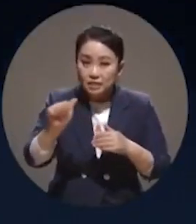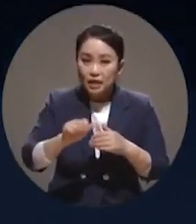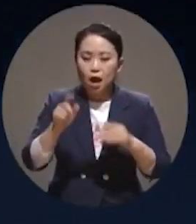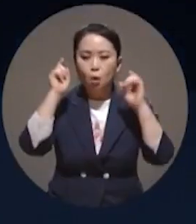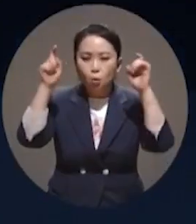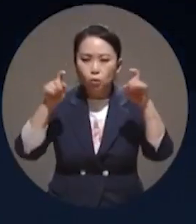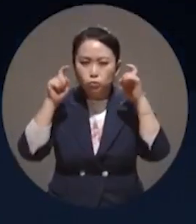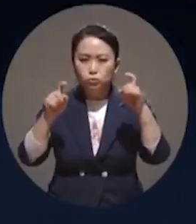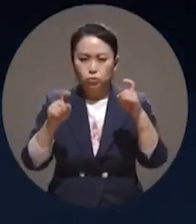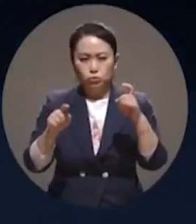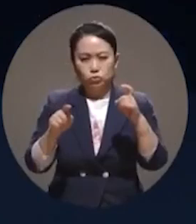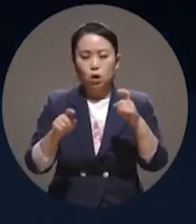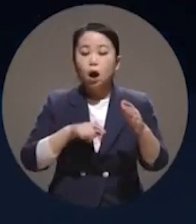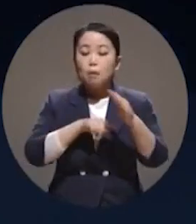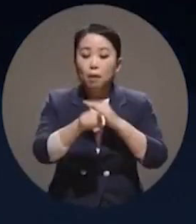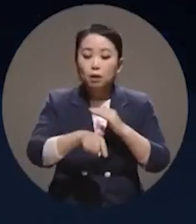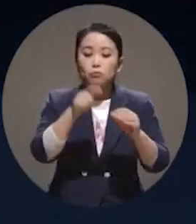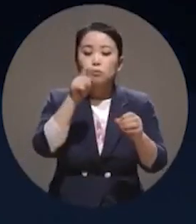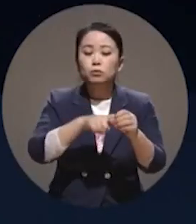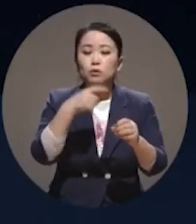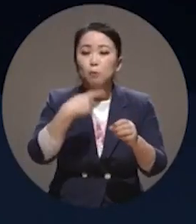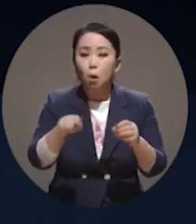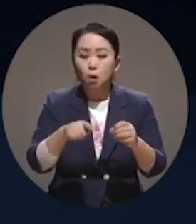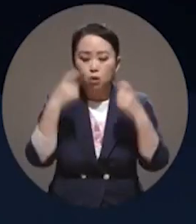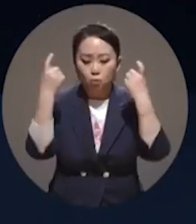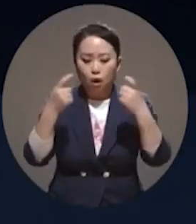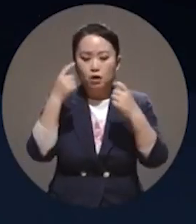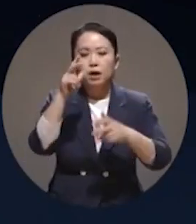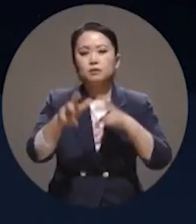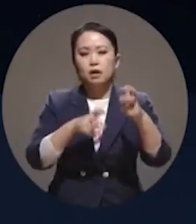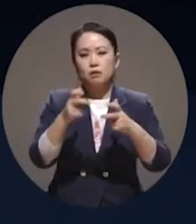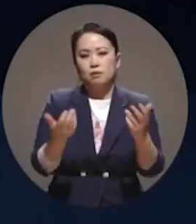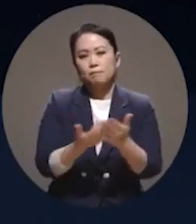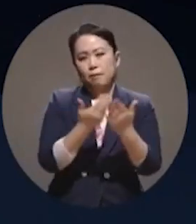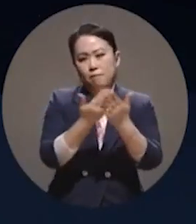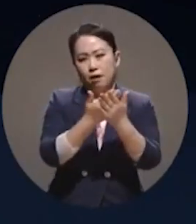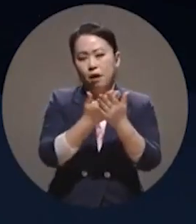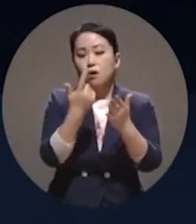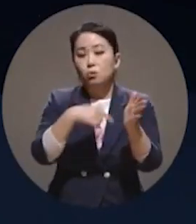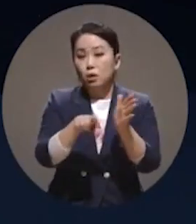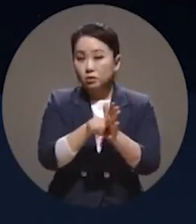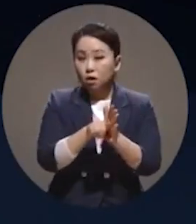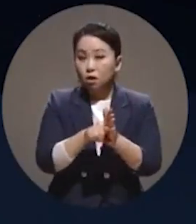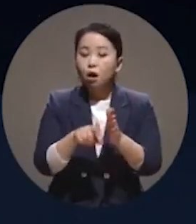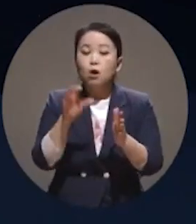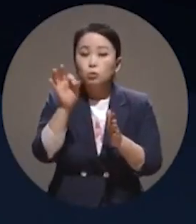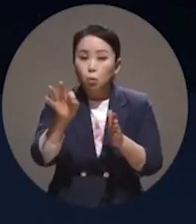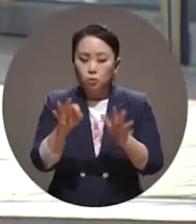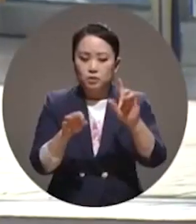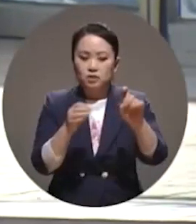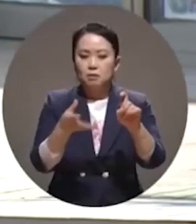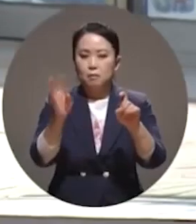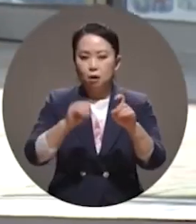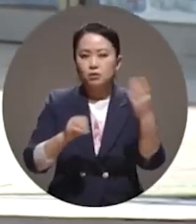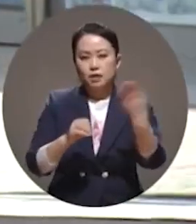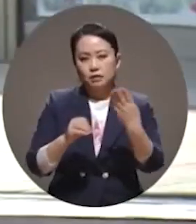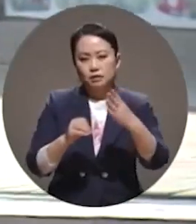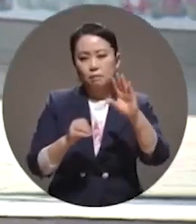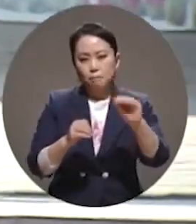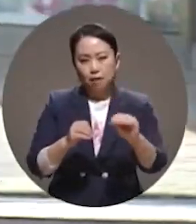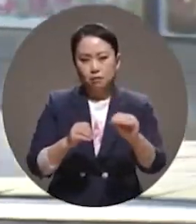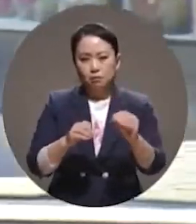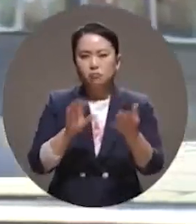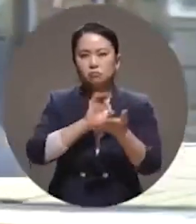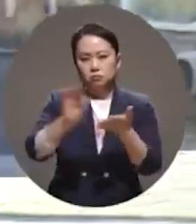목적의 75%는 관광산업 육성. 10억 4,900만 원의 세금이 투입됐습니다. 코로나가